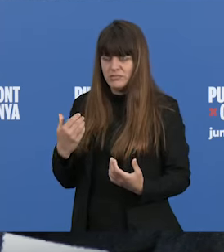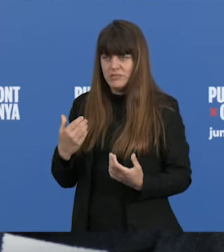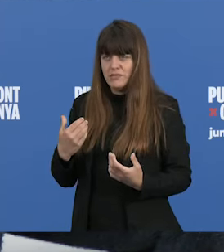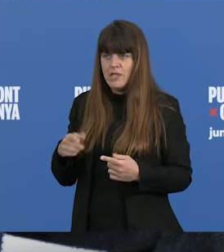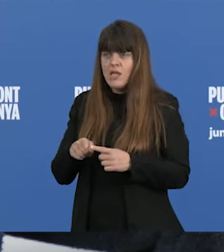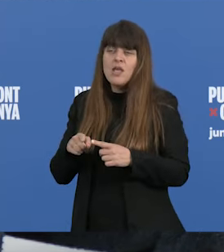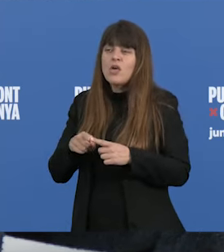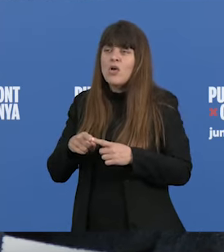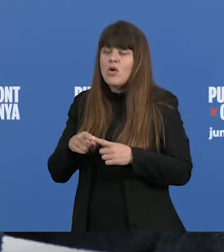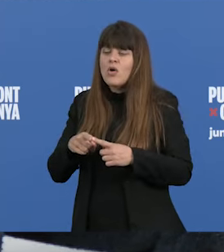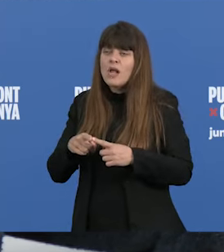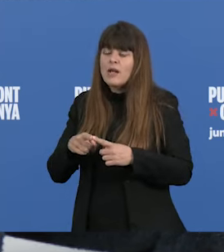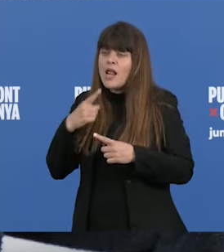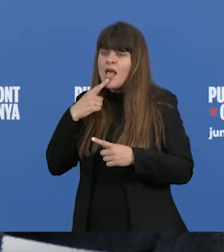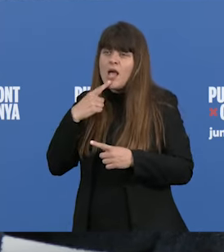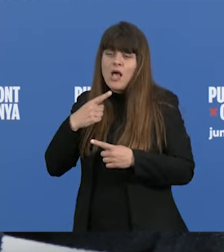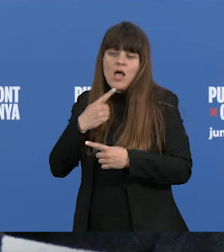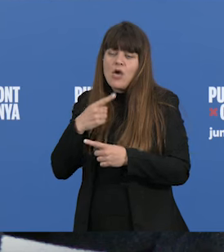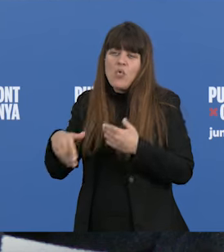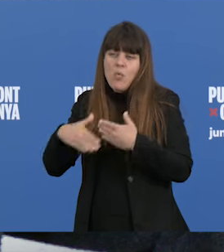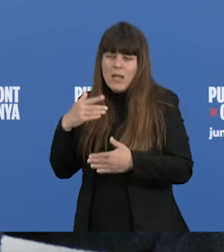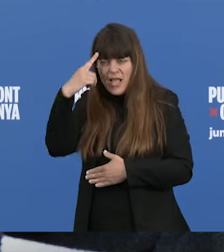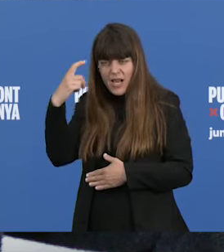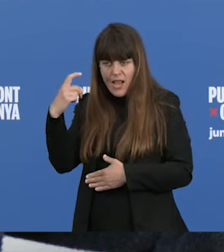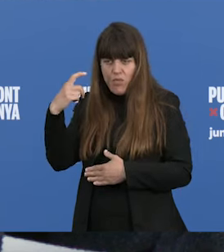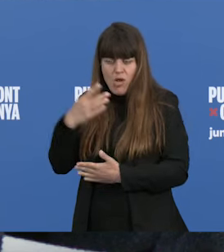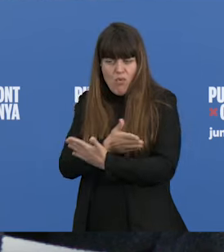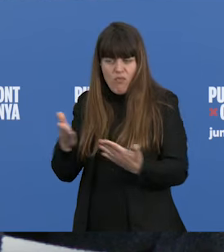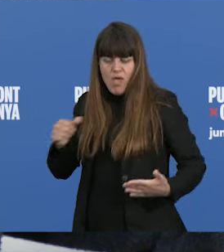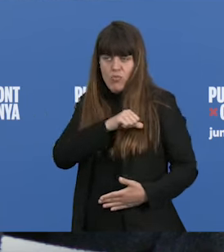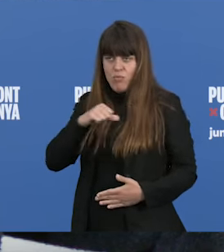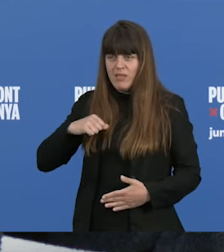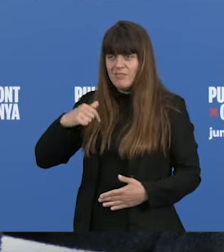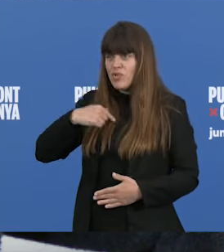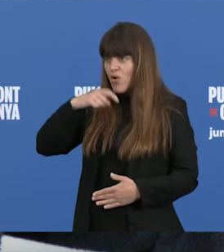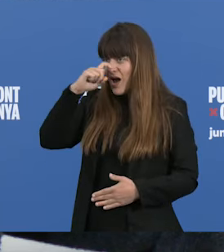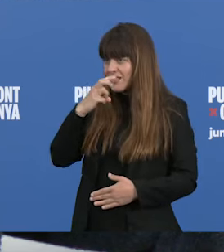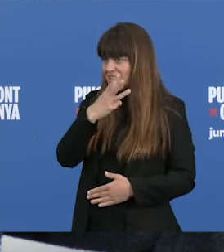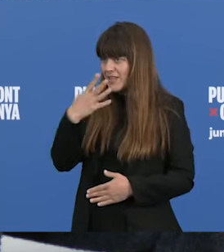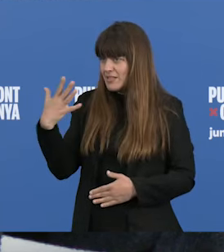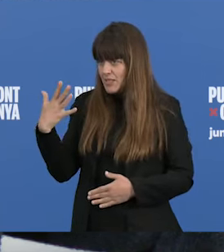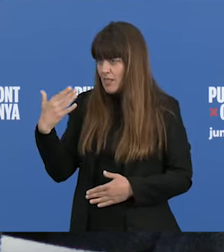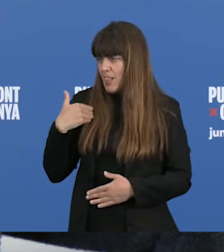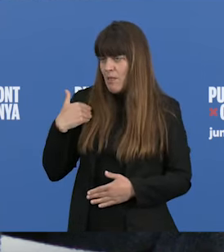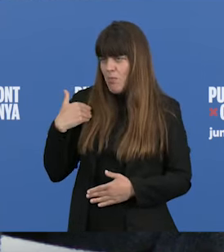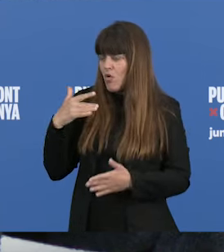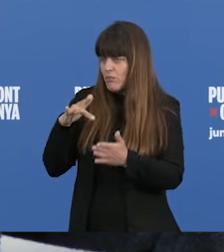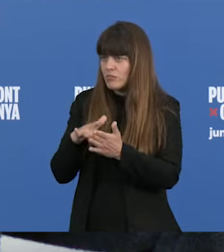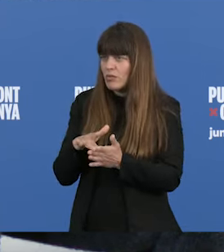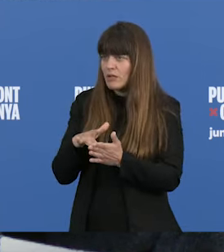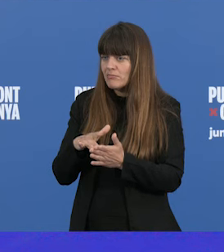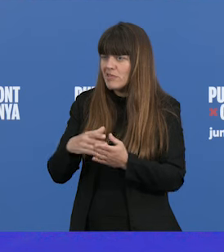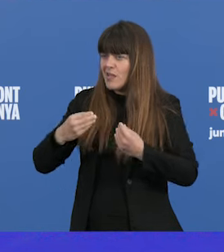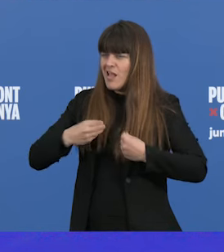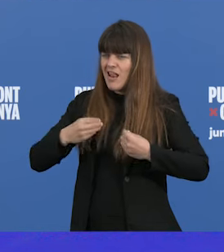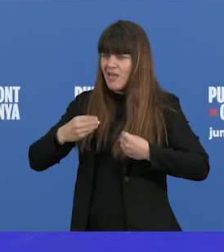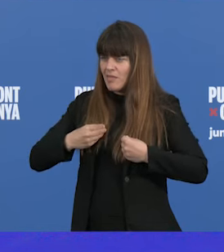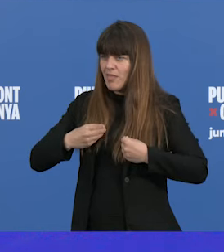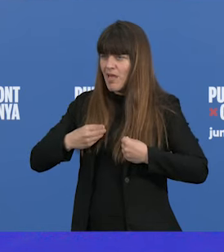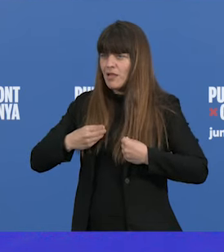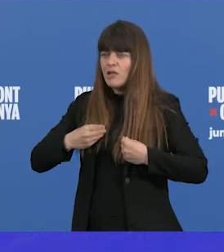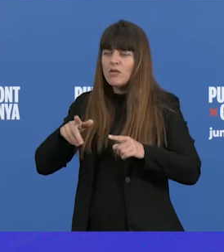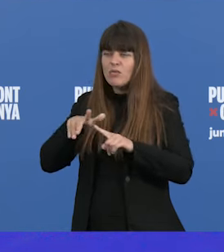comença quan tornes a creure en tu mateix. Penseu que amb 35 anys acabats de fer, com aquell que diu, que la